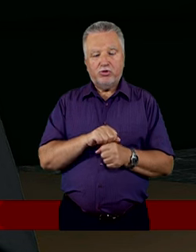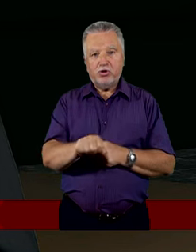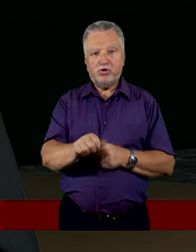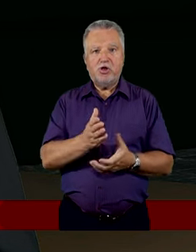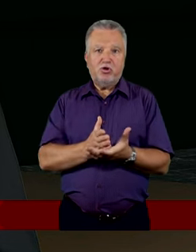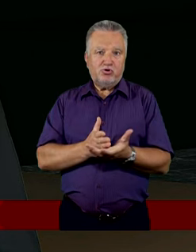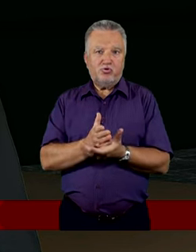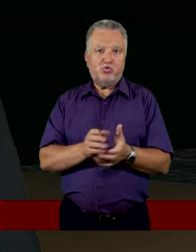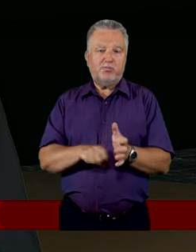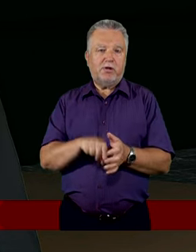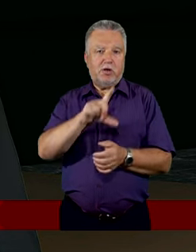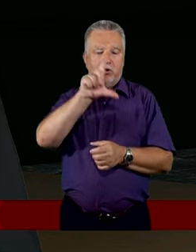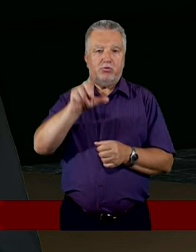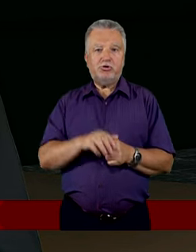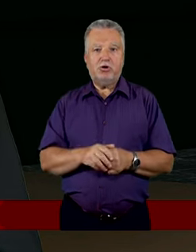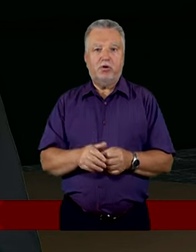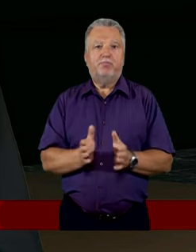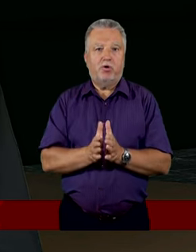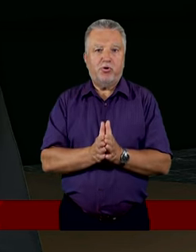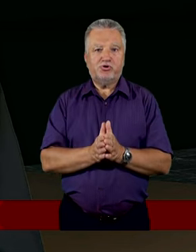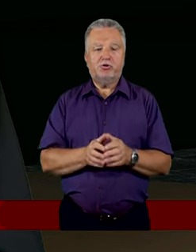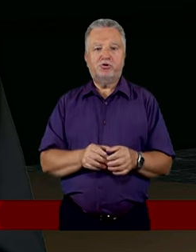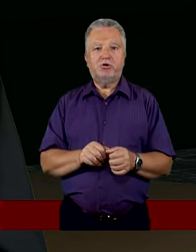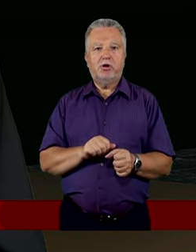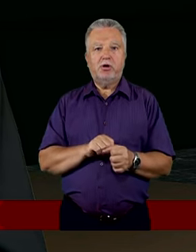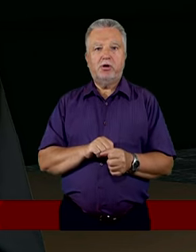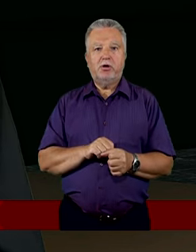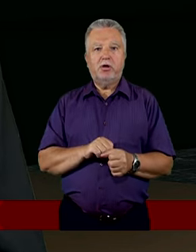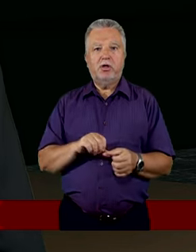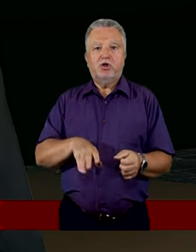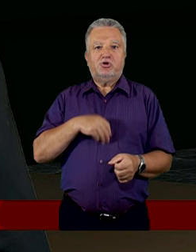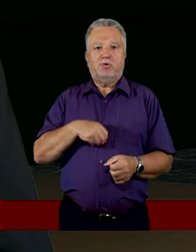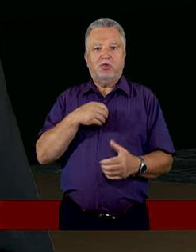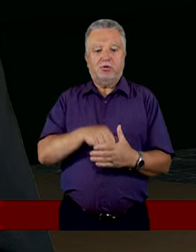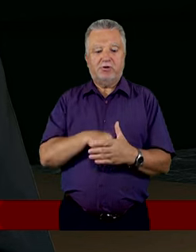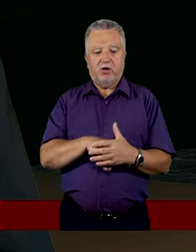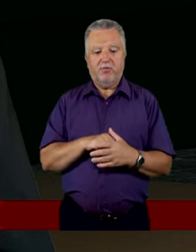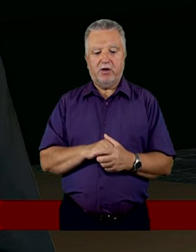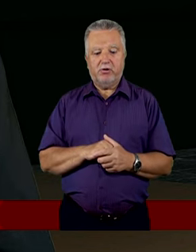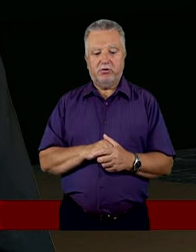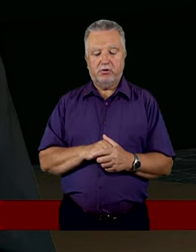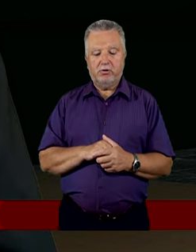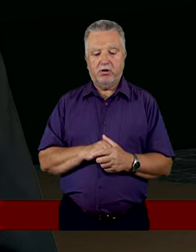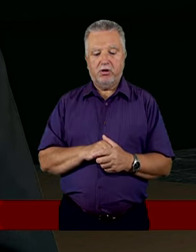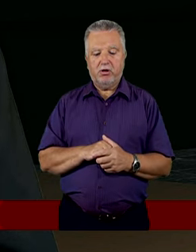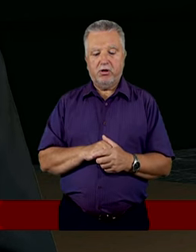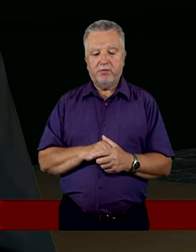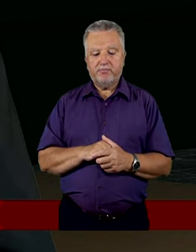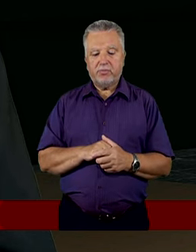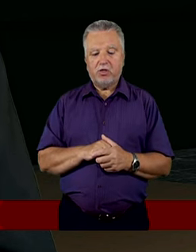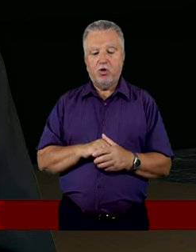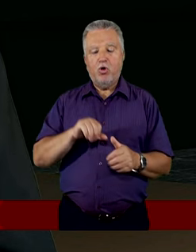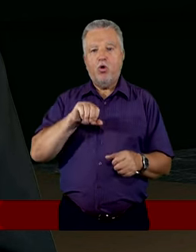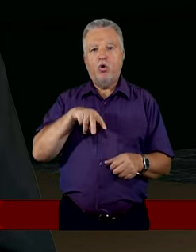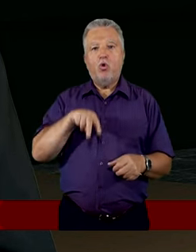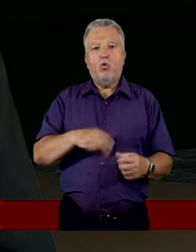to jest służba miłości. Żyć po Bożemu, w świętym postępowaniu. I jeszcze jedna myśl, przeto